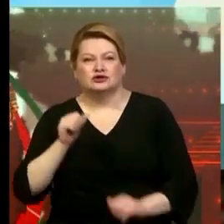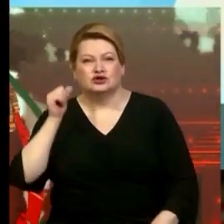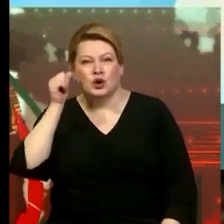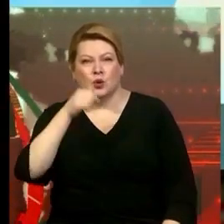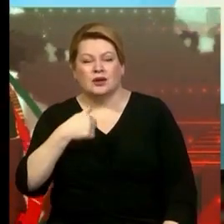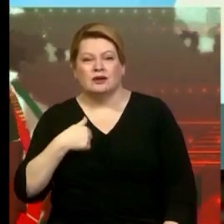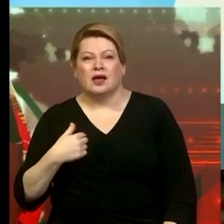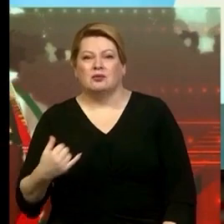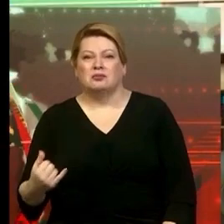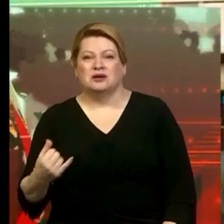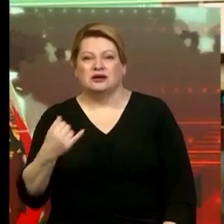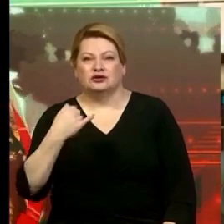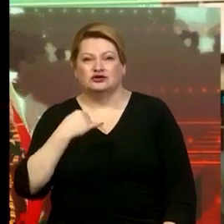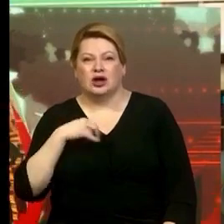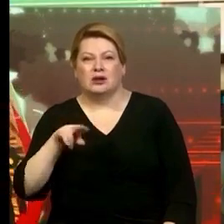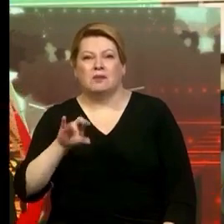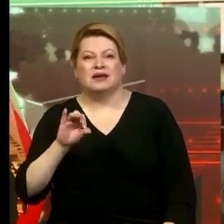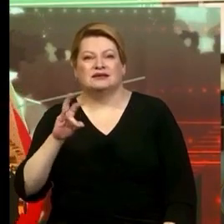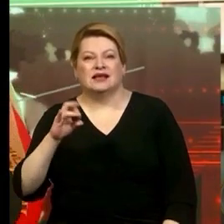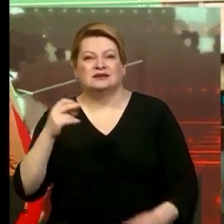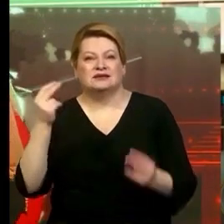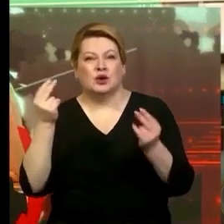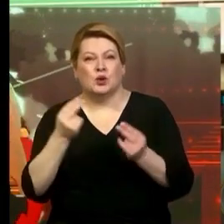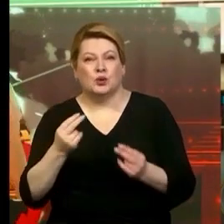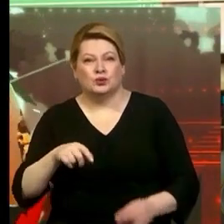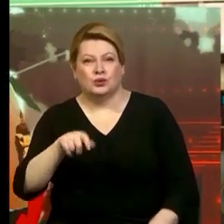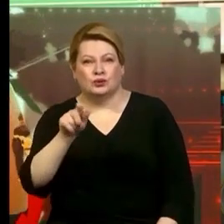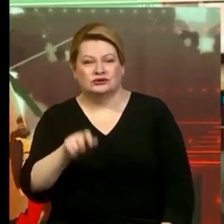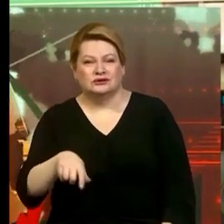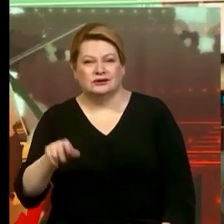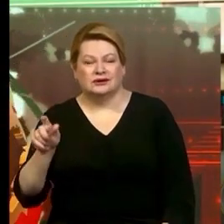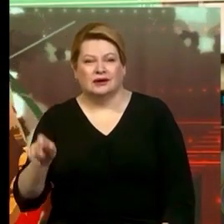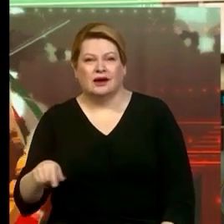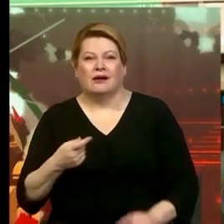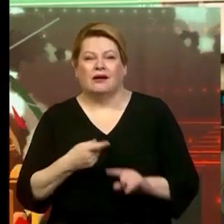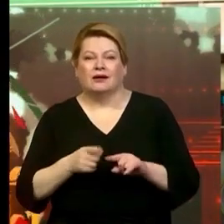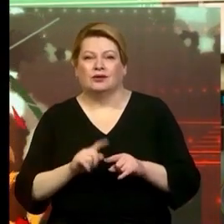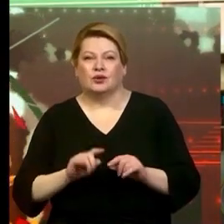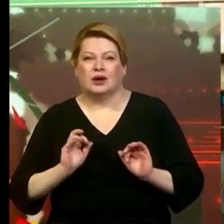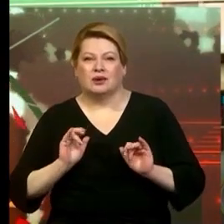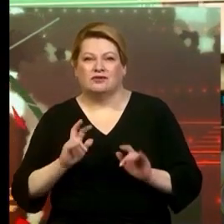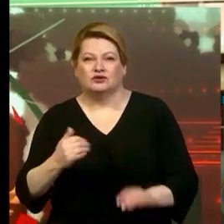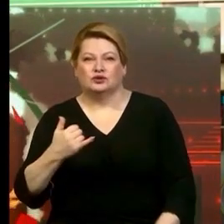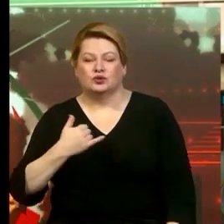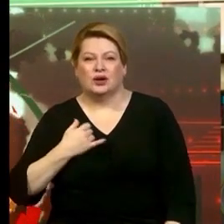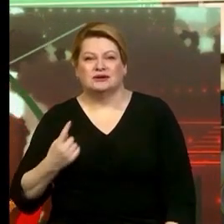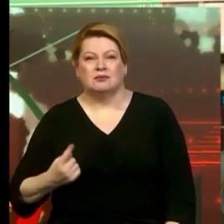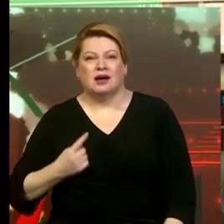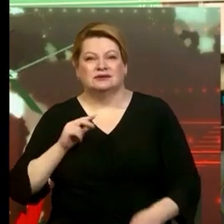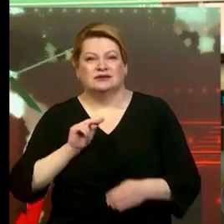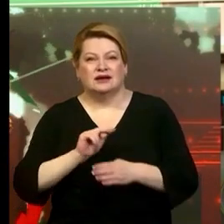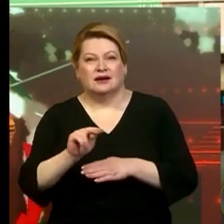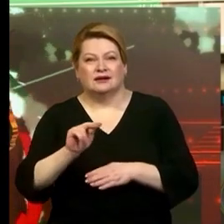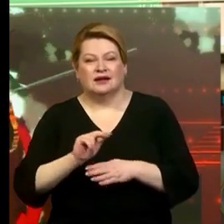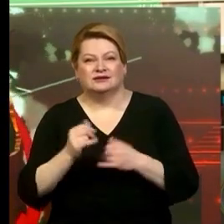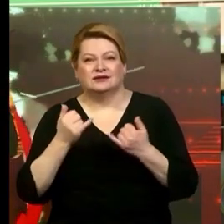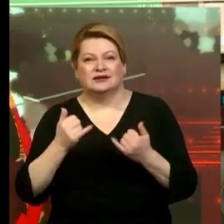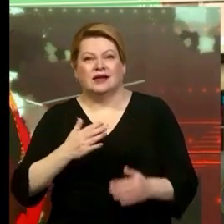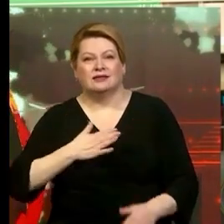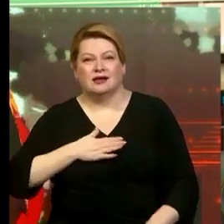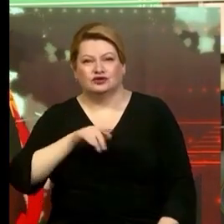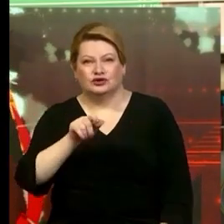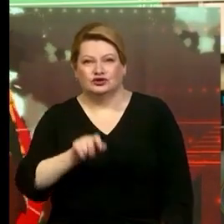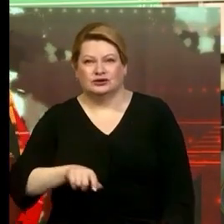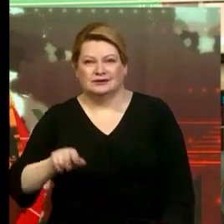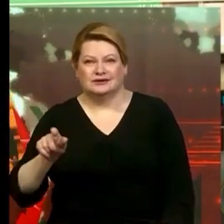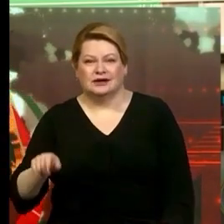нам с визитами приезжают пакистанские художники, которые проводят у нас мастер-классы для наших